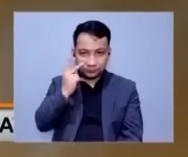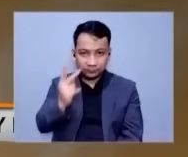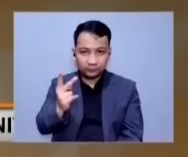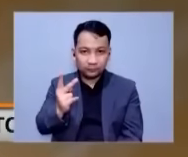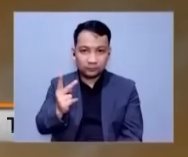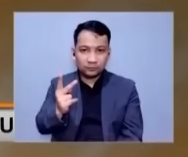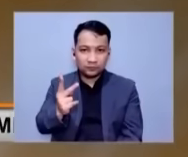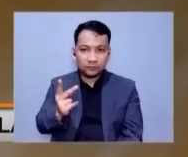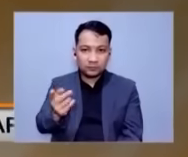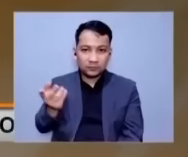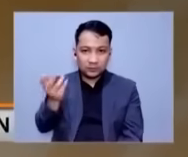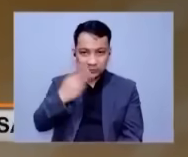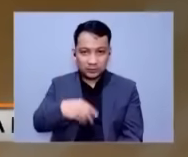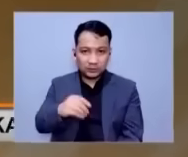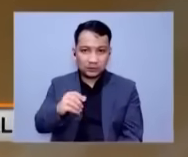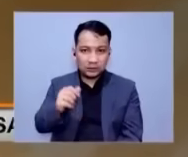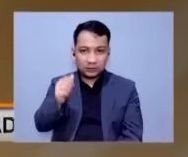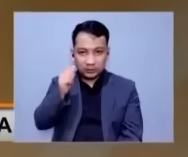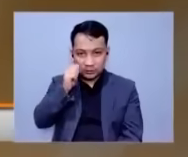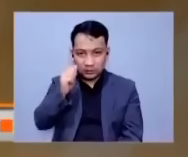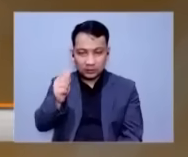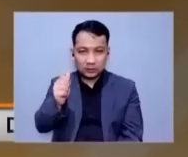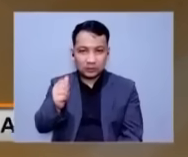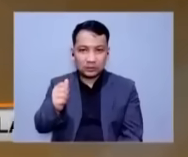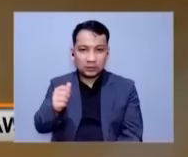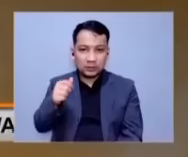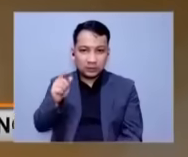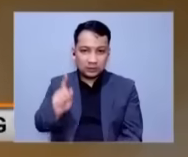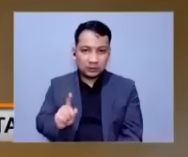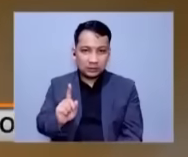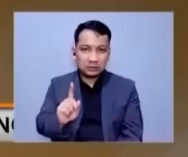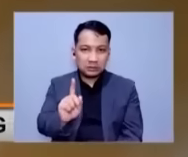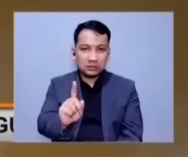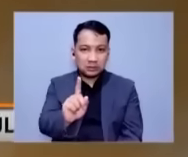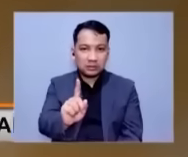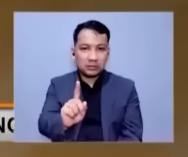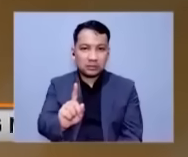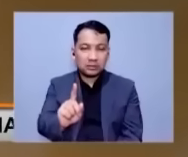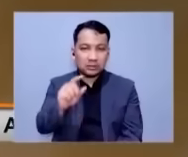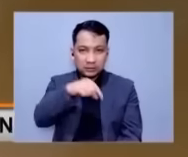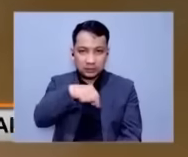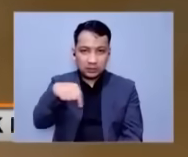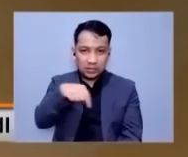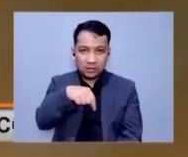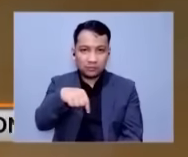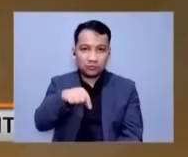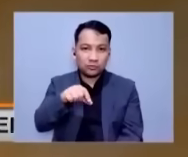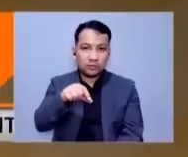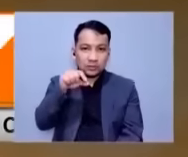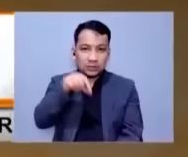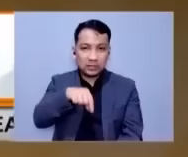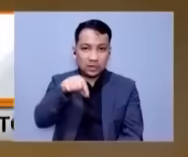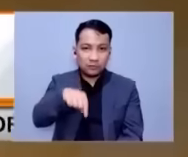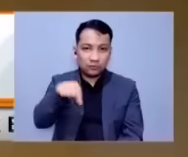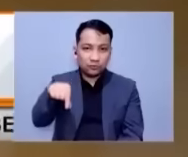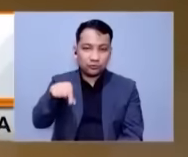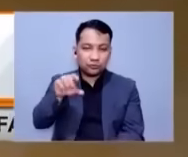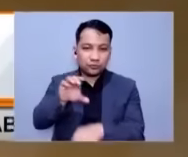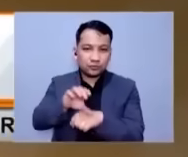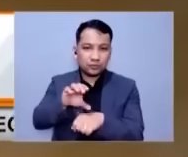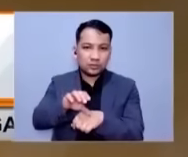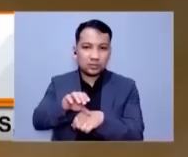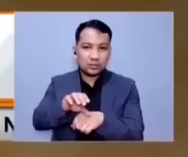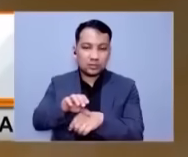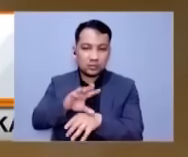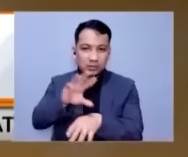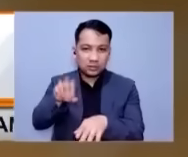blooming bride na si Angeline habang naglalakad sa aisle sa Quiapo Church. Sa mga naunang ulat, kabilang sa mga